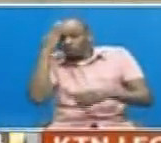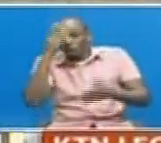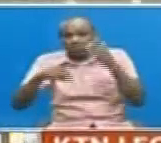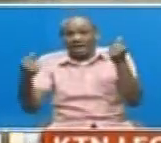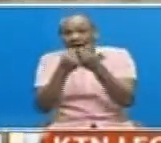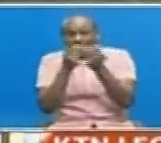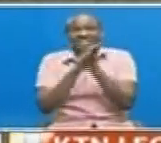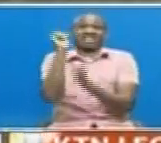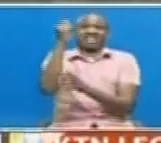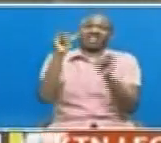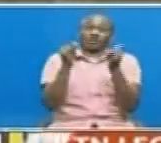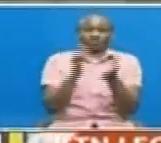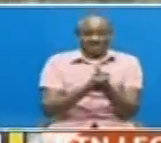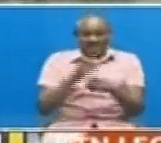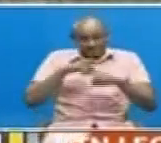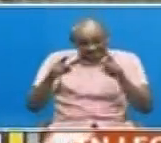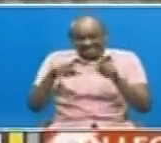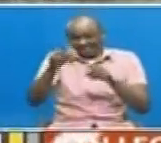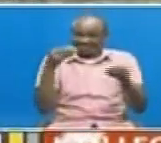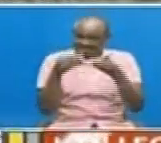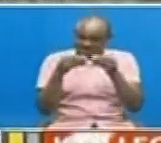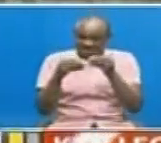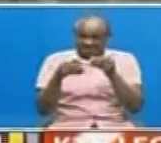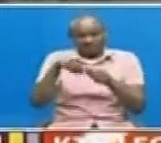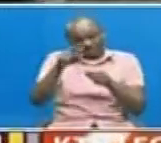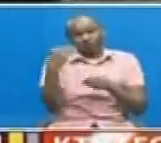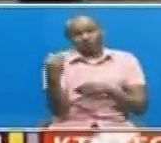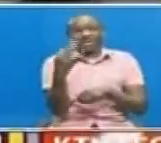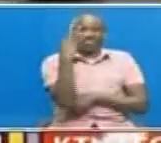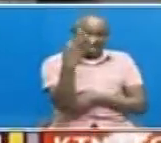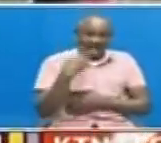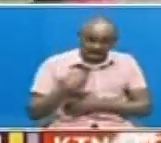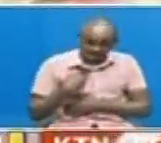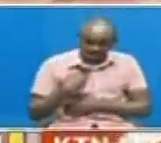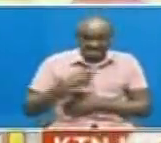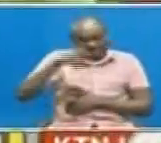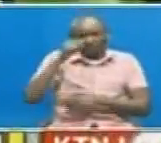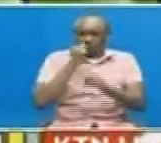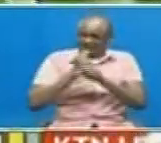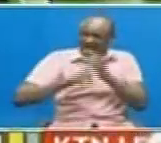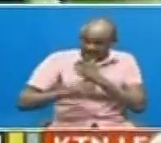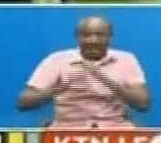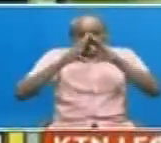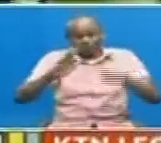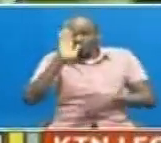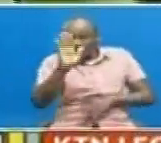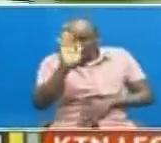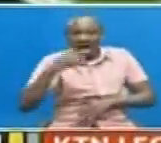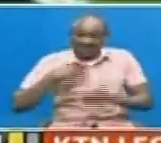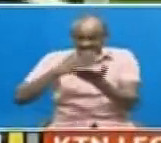katika taifa la Kenya. Licha ya ulemavu wake, mama huyu watoto watatu kwa bidii zake za mcho ana nyumba hizi za